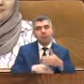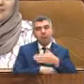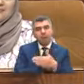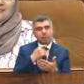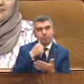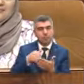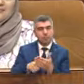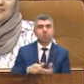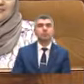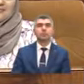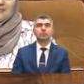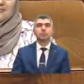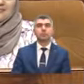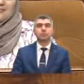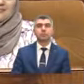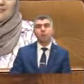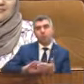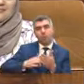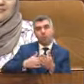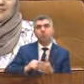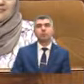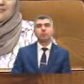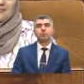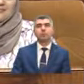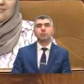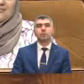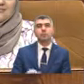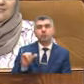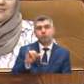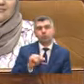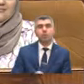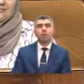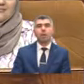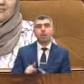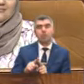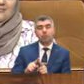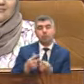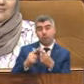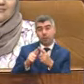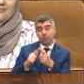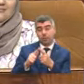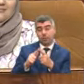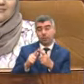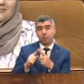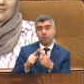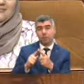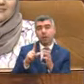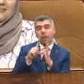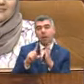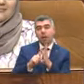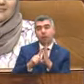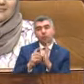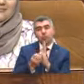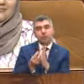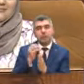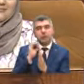والمقدمين المحترمين وعن مآل ومصير إخراج النظام الخاص